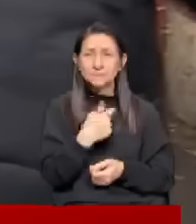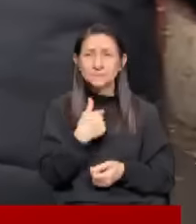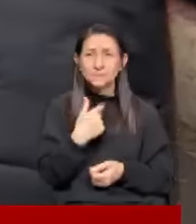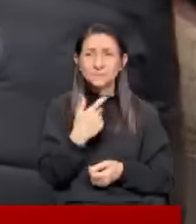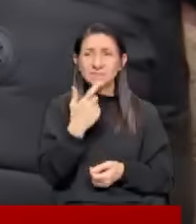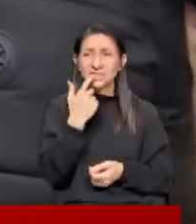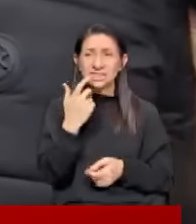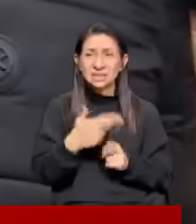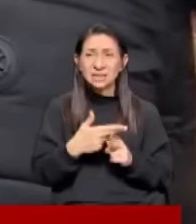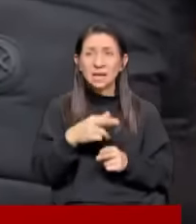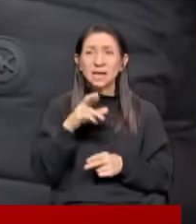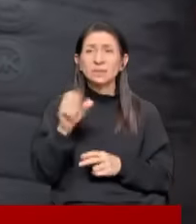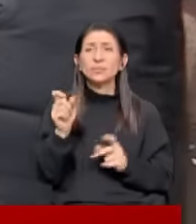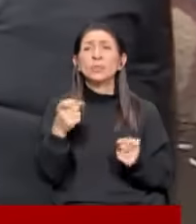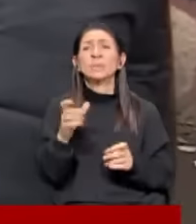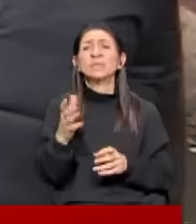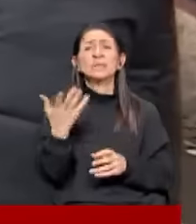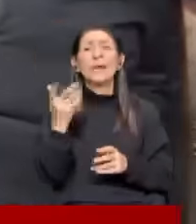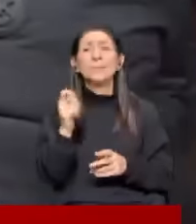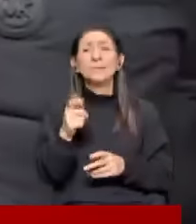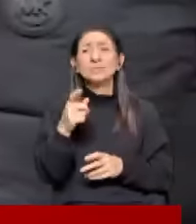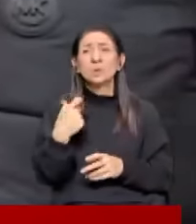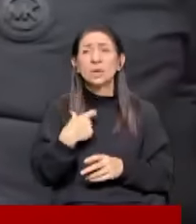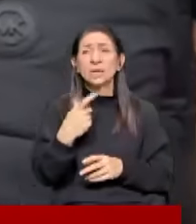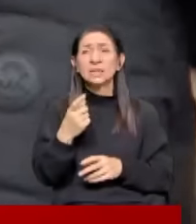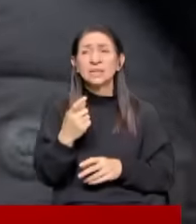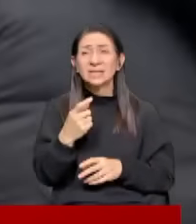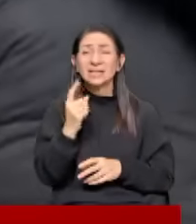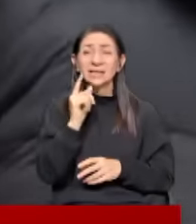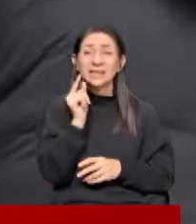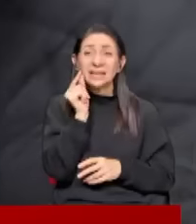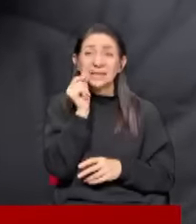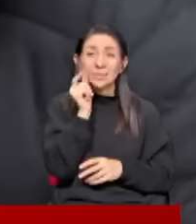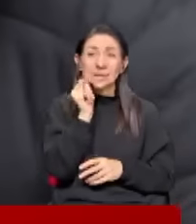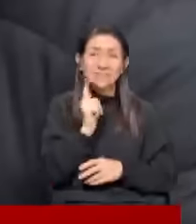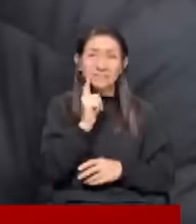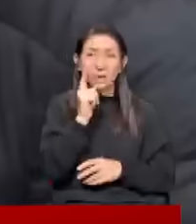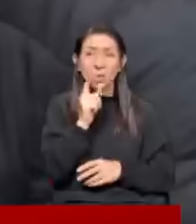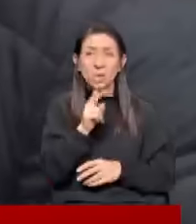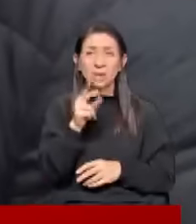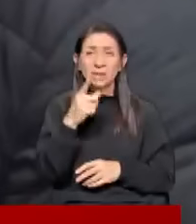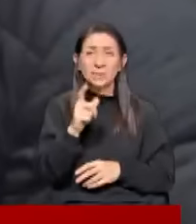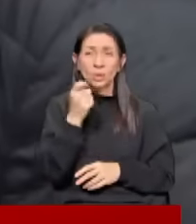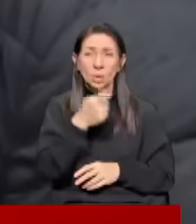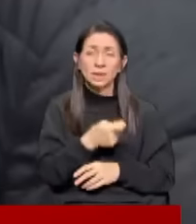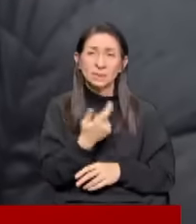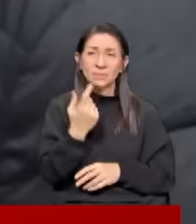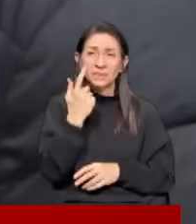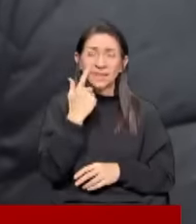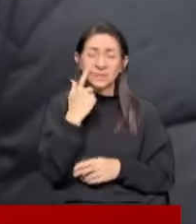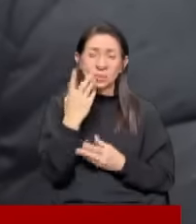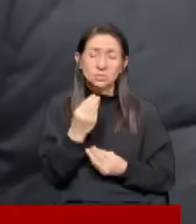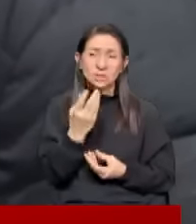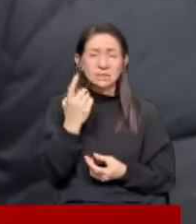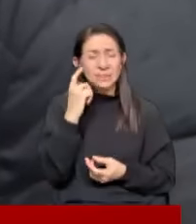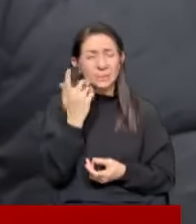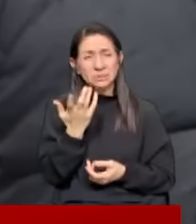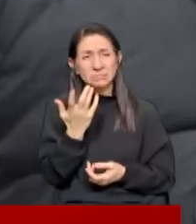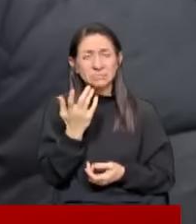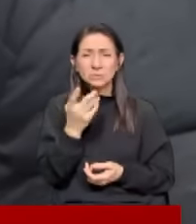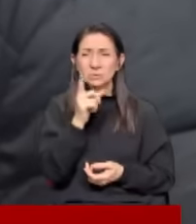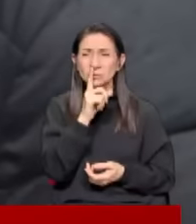de denedik ama randevu bulamadık. Ne yaptırdınız özelde? İmplant yaptırdım. 17 bin lira falan tuttu. Devlette olsaydı tahmin ediyorum